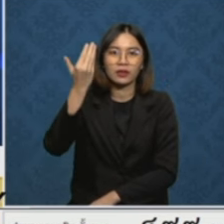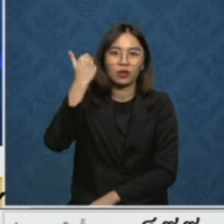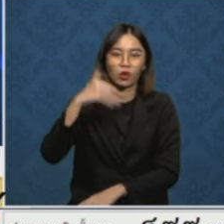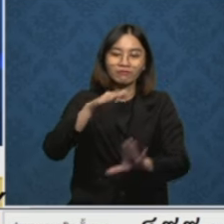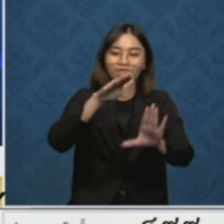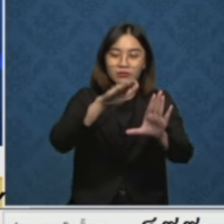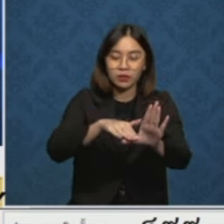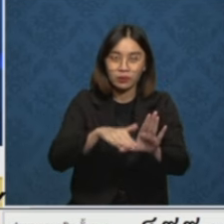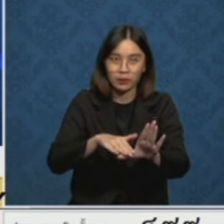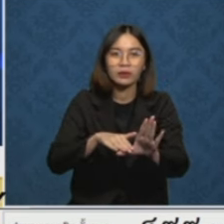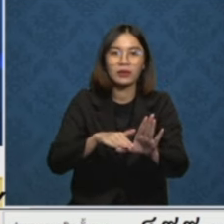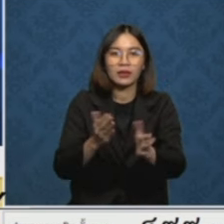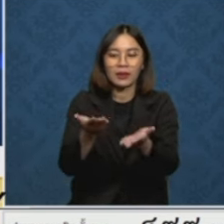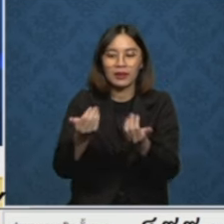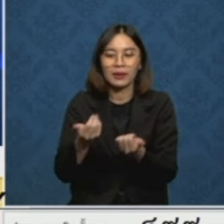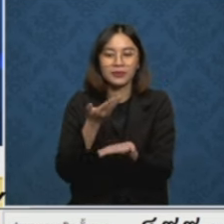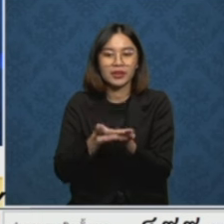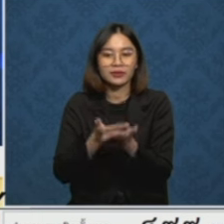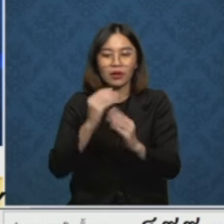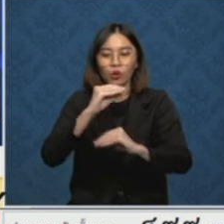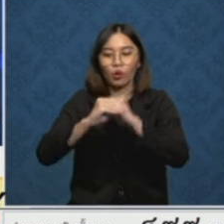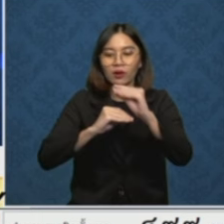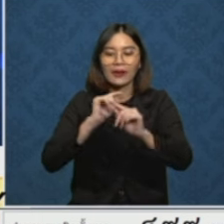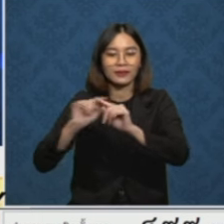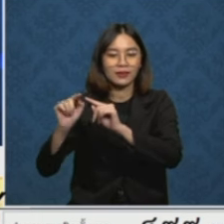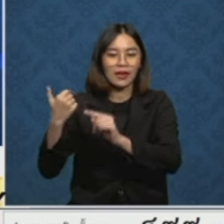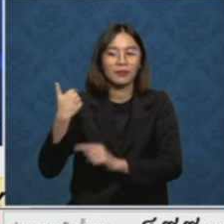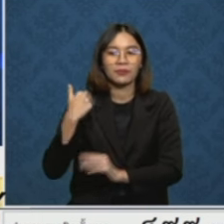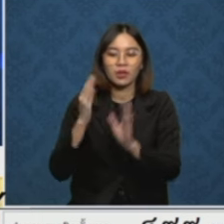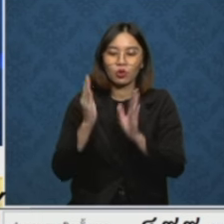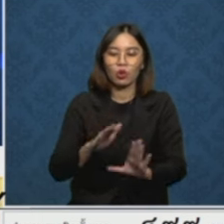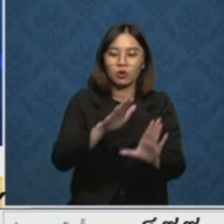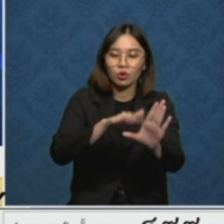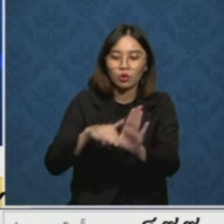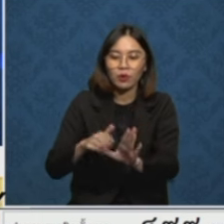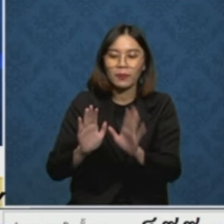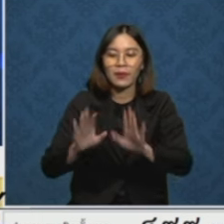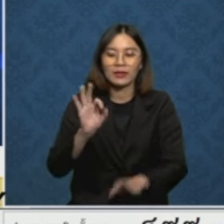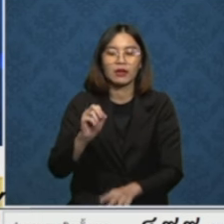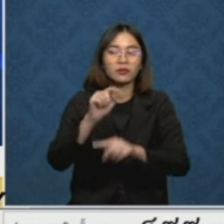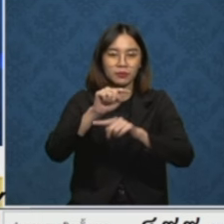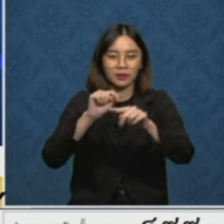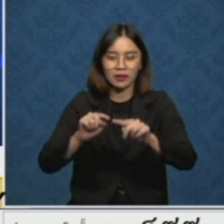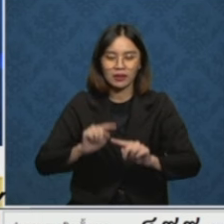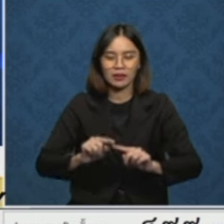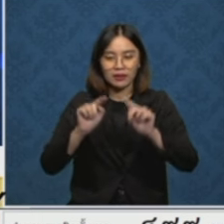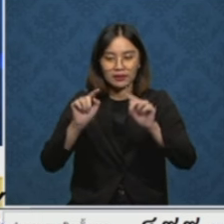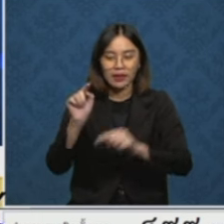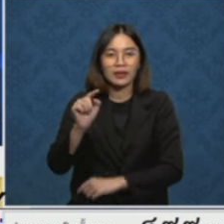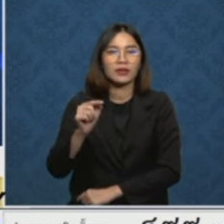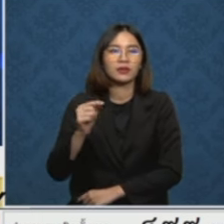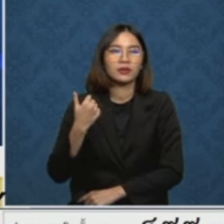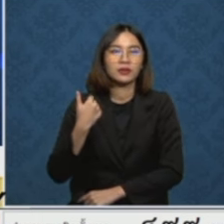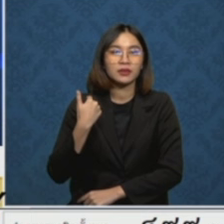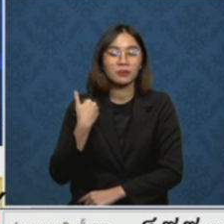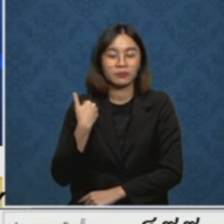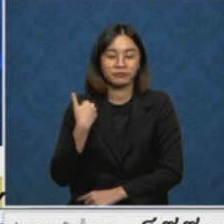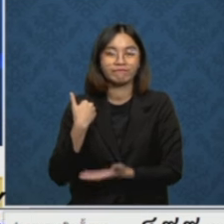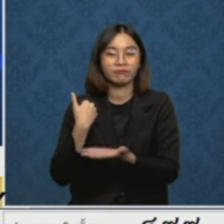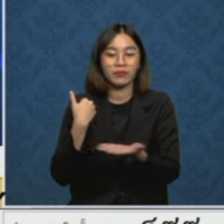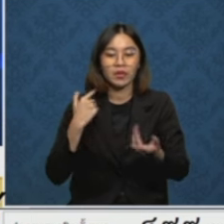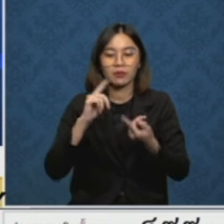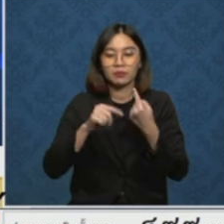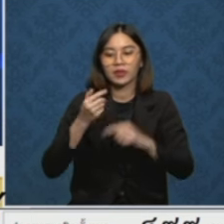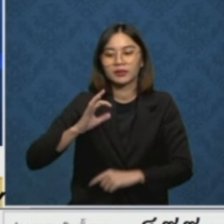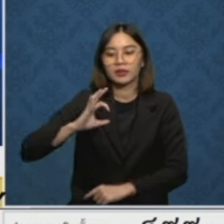เบียนรับเงินโครงการอื่นๆเนี่ยก็จะมีคนมาลงทะเบียนเพียงแค่ 90% แต่เดี๋ยวก็คงจะได้มีเพื่อนส